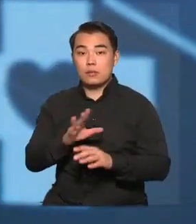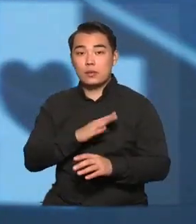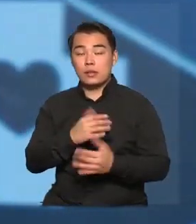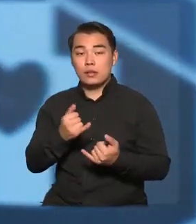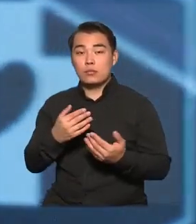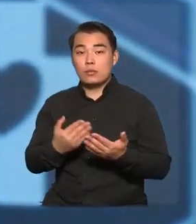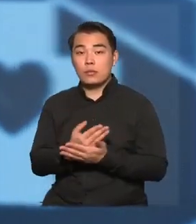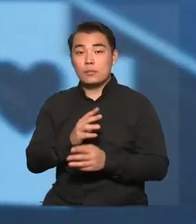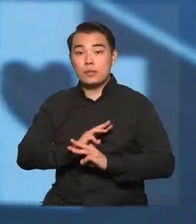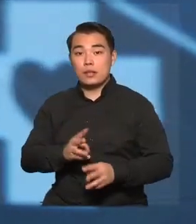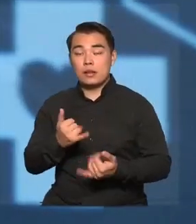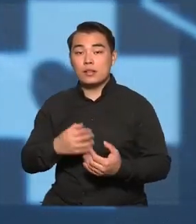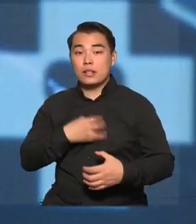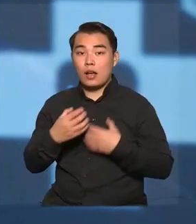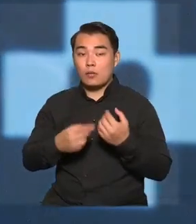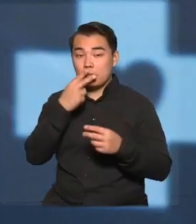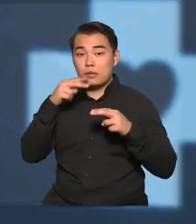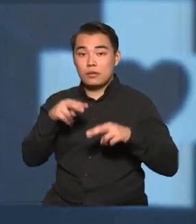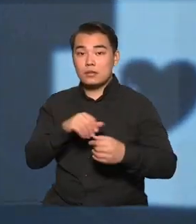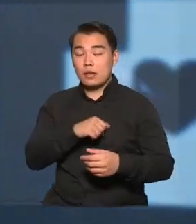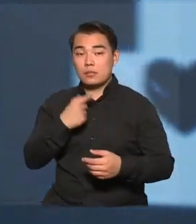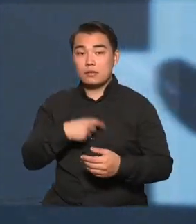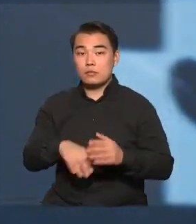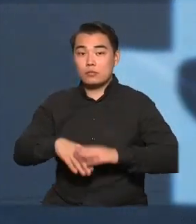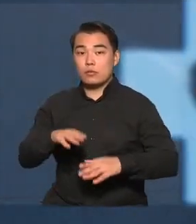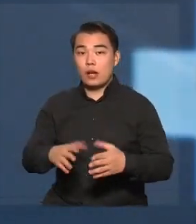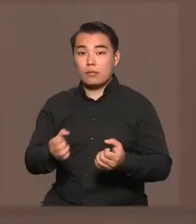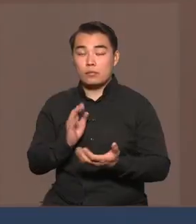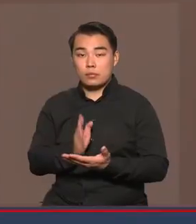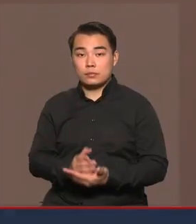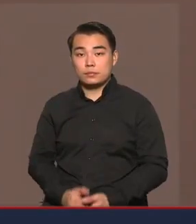жаңа министр мәмс жүйесін бақылауды өз қолына алмақ.